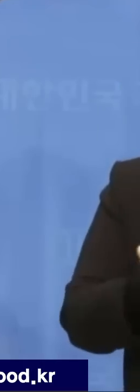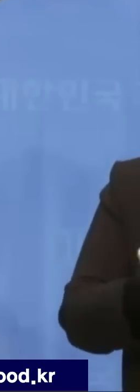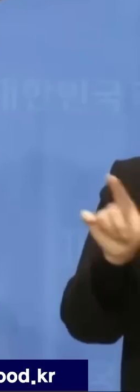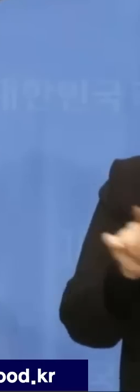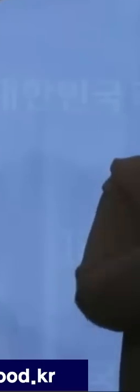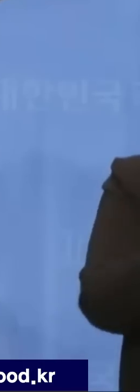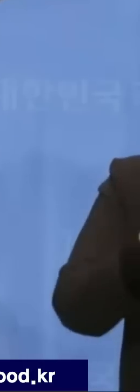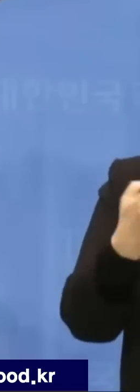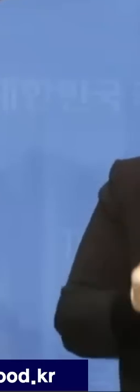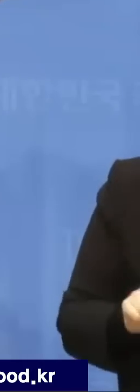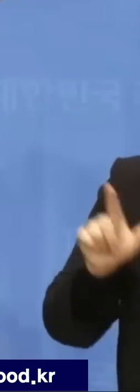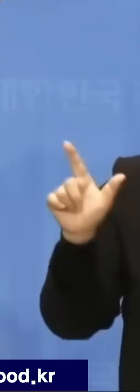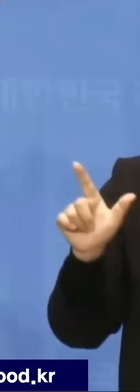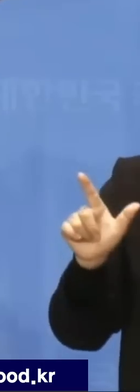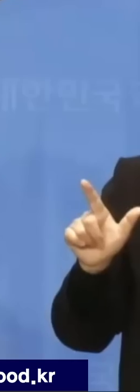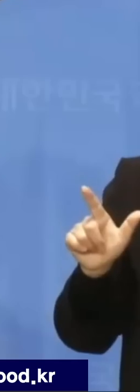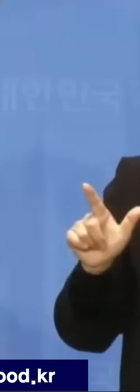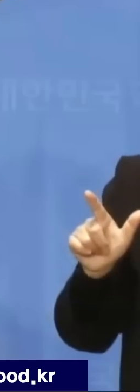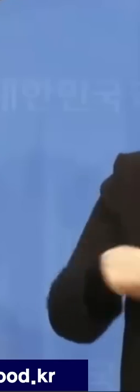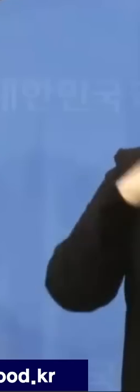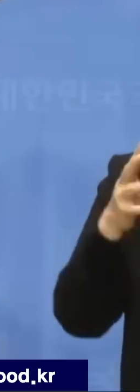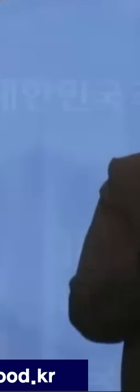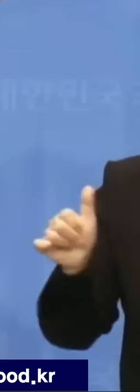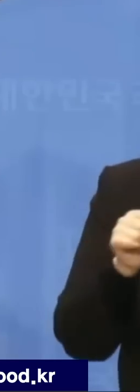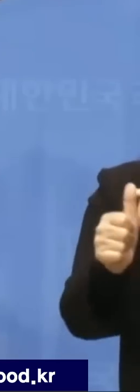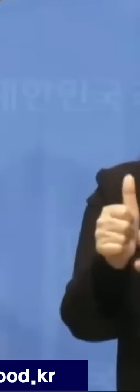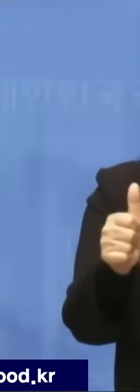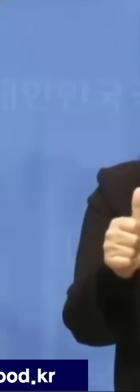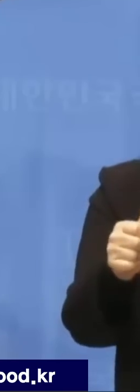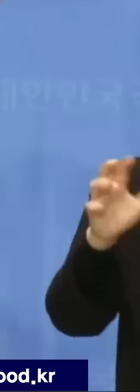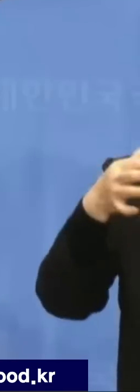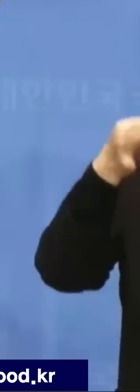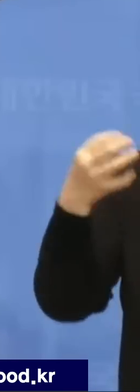2022년 12월 26일 온 국민을 대표하여